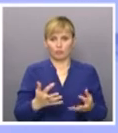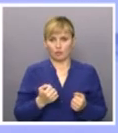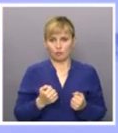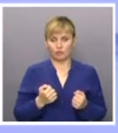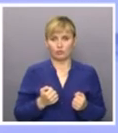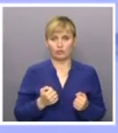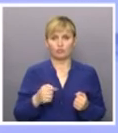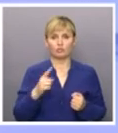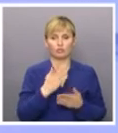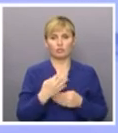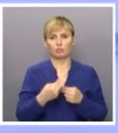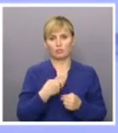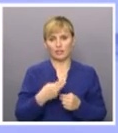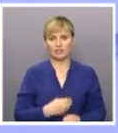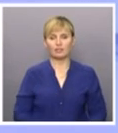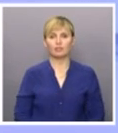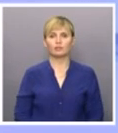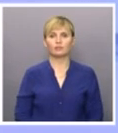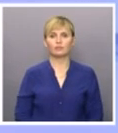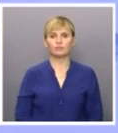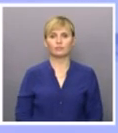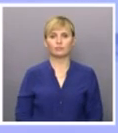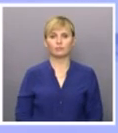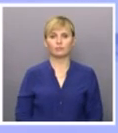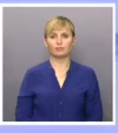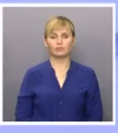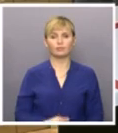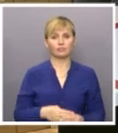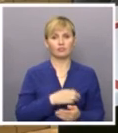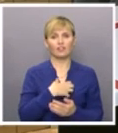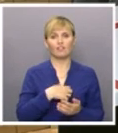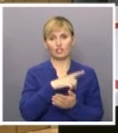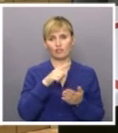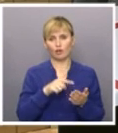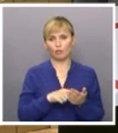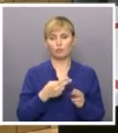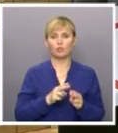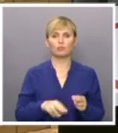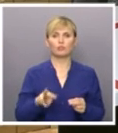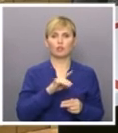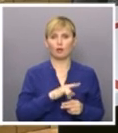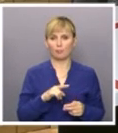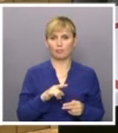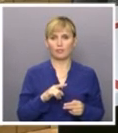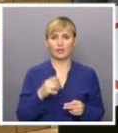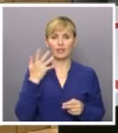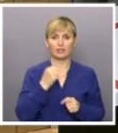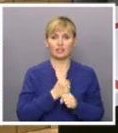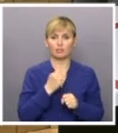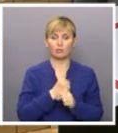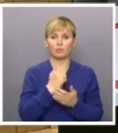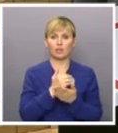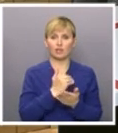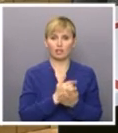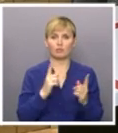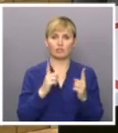Что служит препятствием? Да. Важный вопрос. Потому что мы, когда разрабатывали программу,